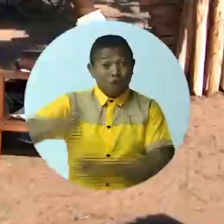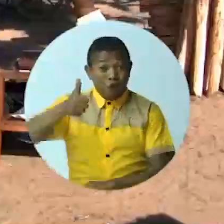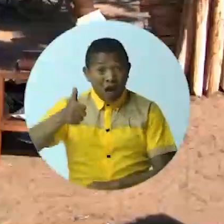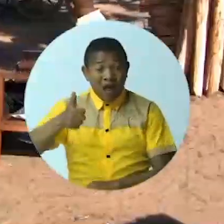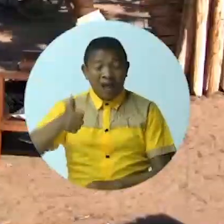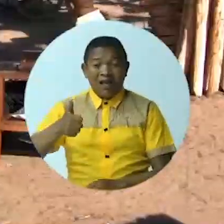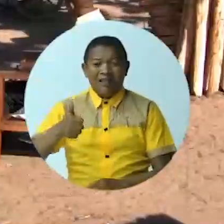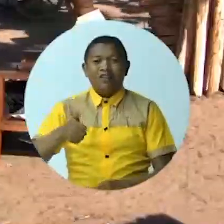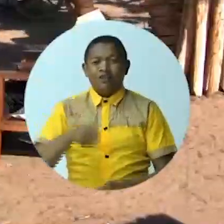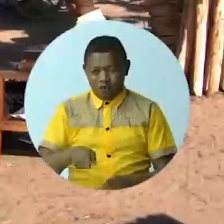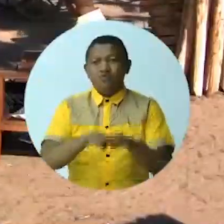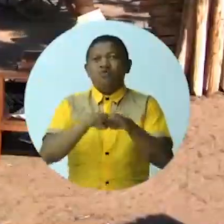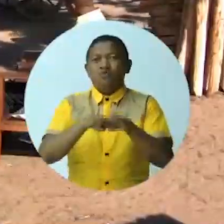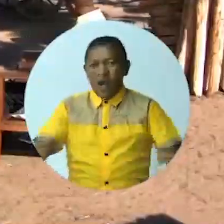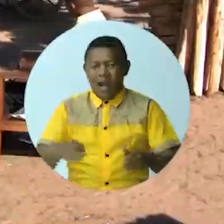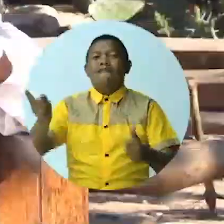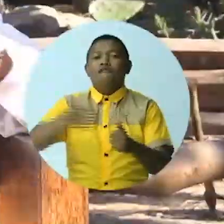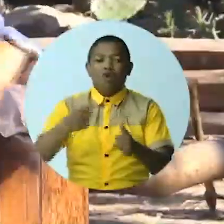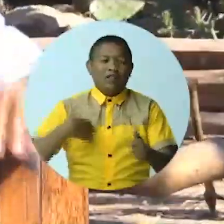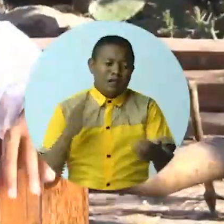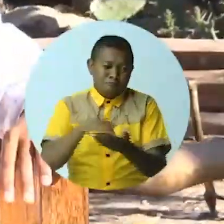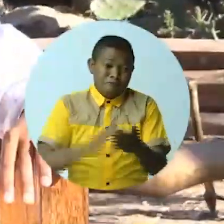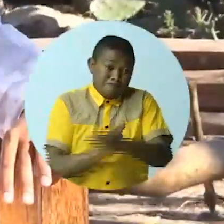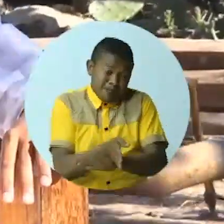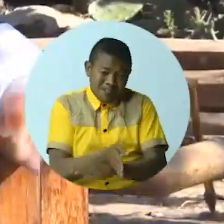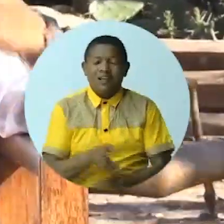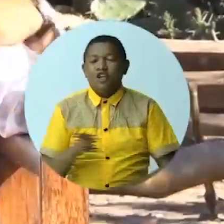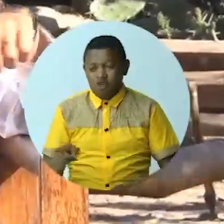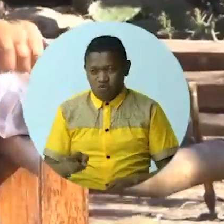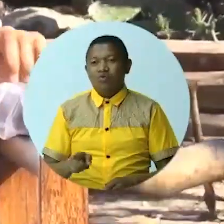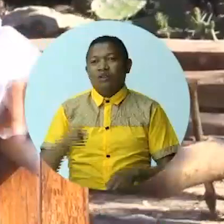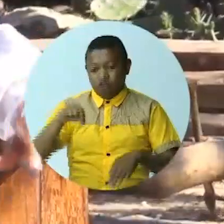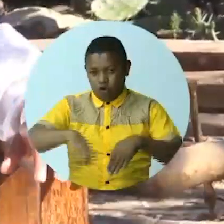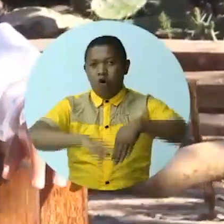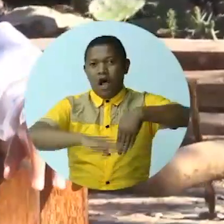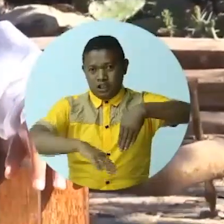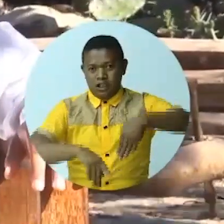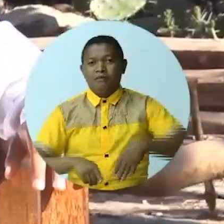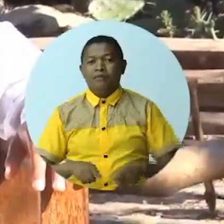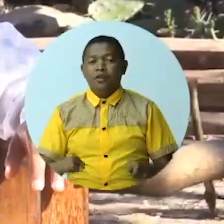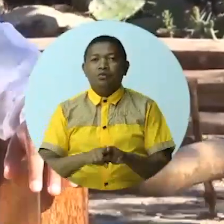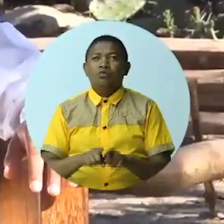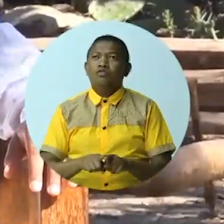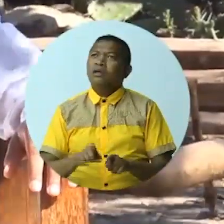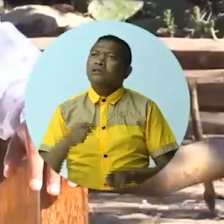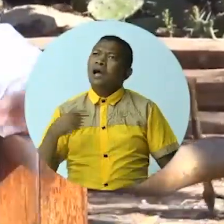fa mifamatotra ary manam-pitiavana manokana satria fantatroko fa